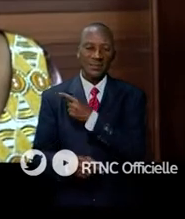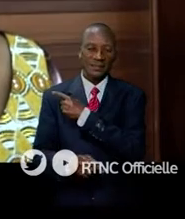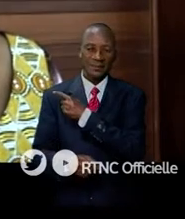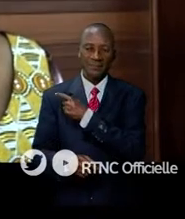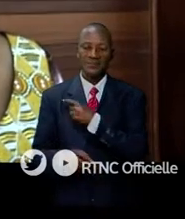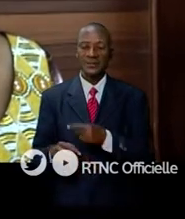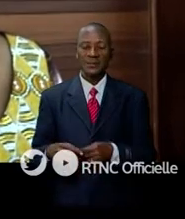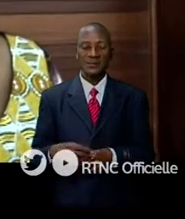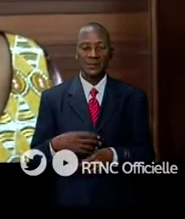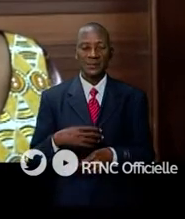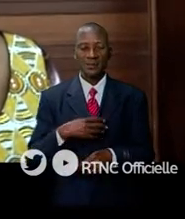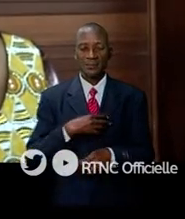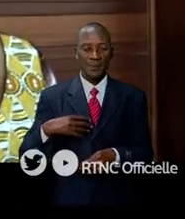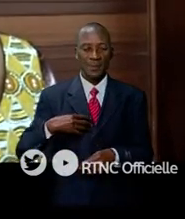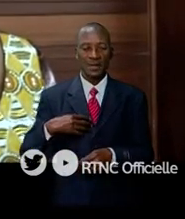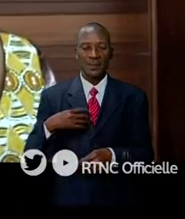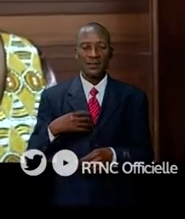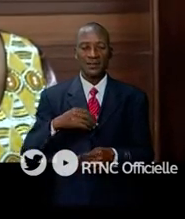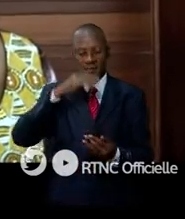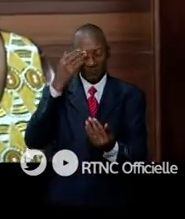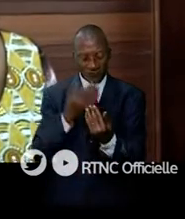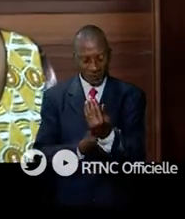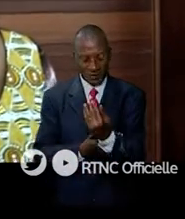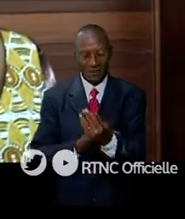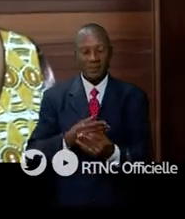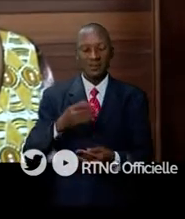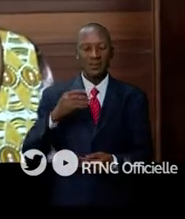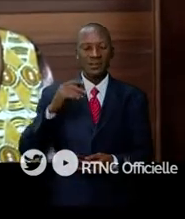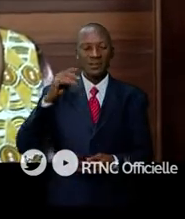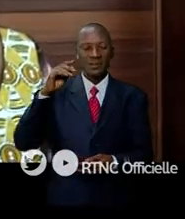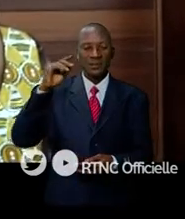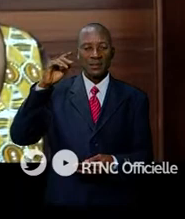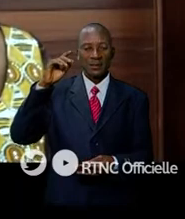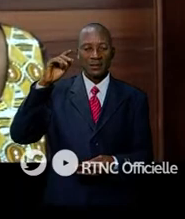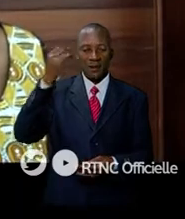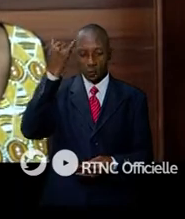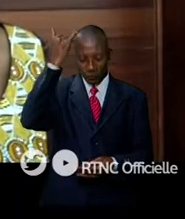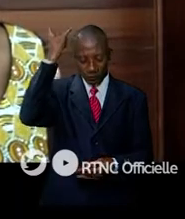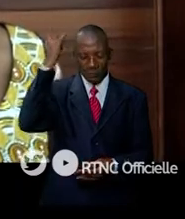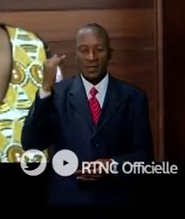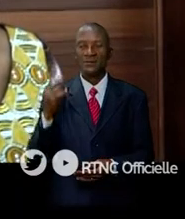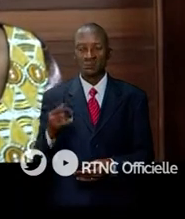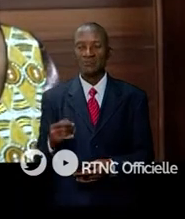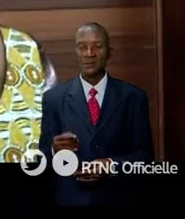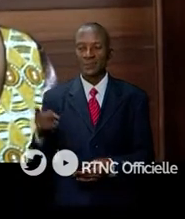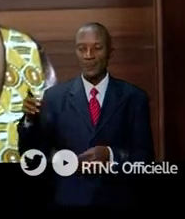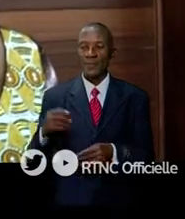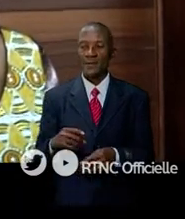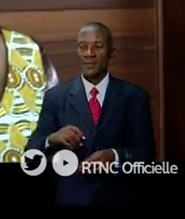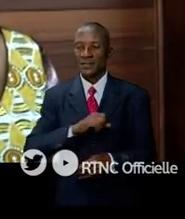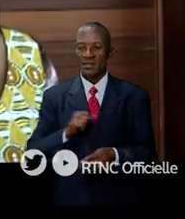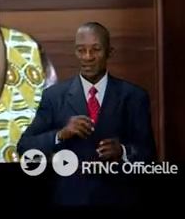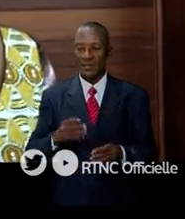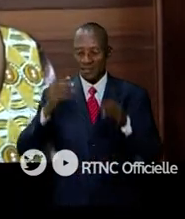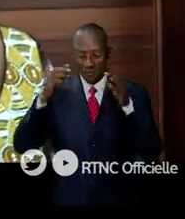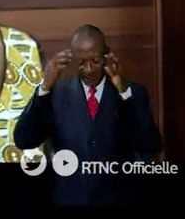il a pris la décision de nous accompagner, nous, la famille, dans cette démarche de